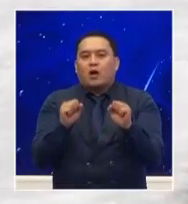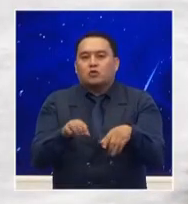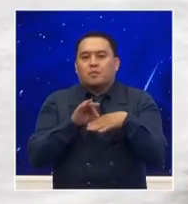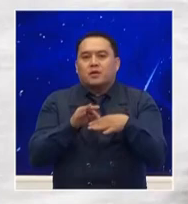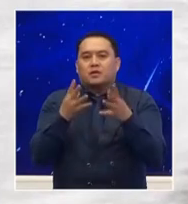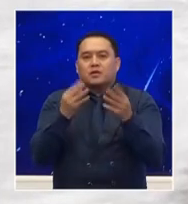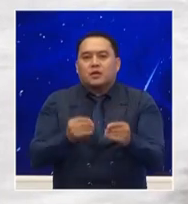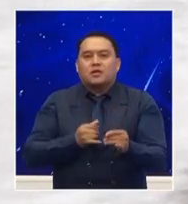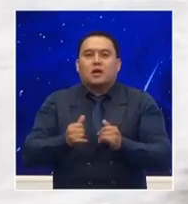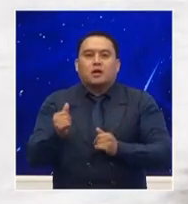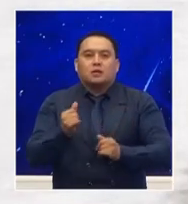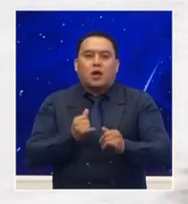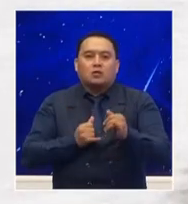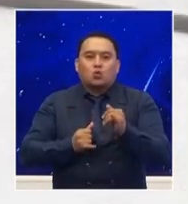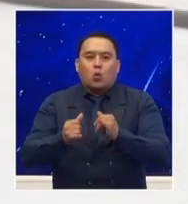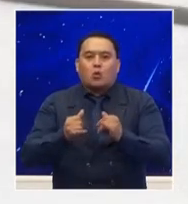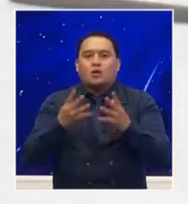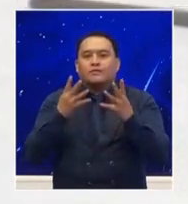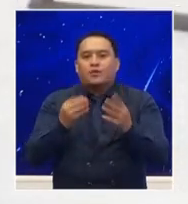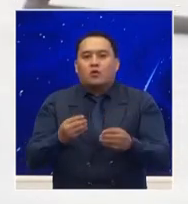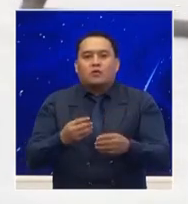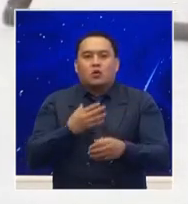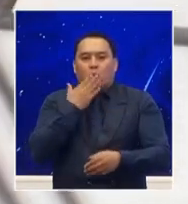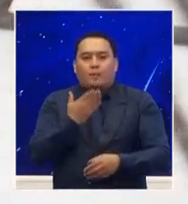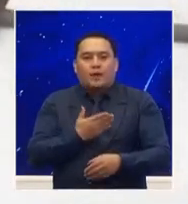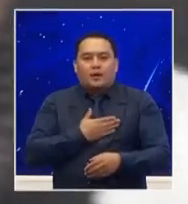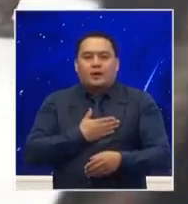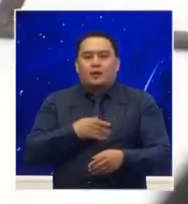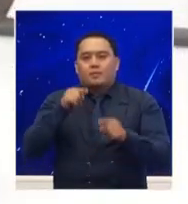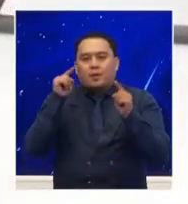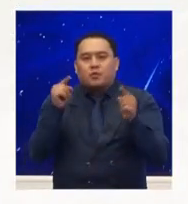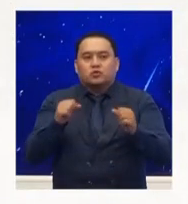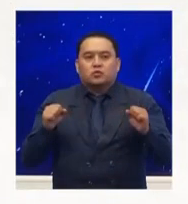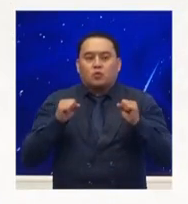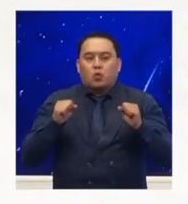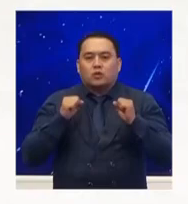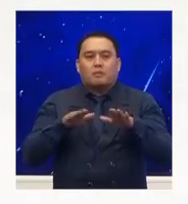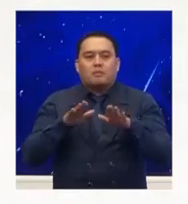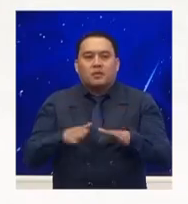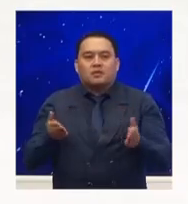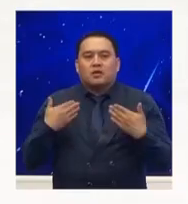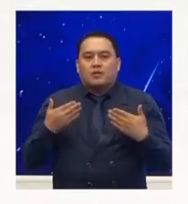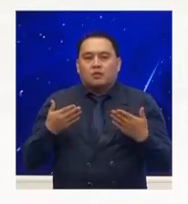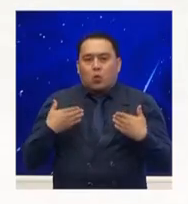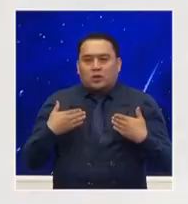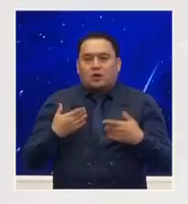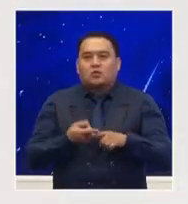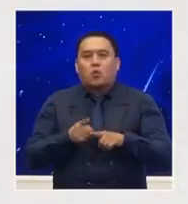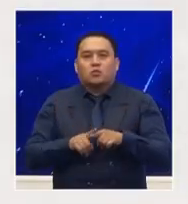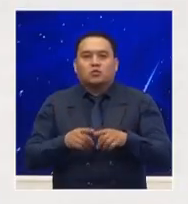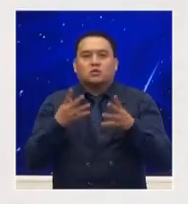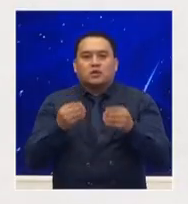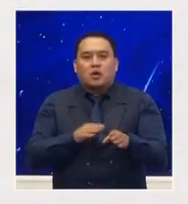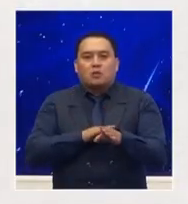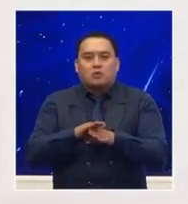провести день на катке. Ледовый каток – одно из самых любимых и популярных зимних мест отдыха для ребятни. А для того, чтобы